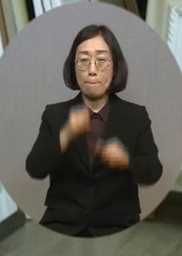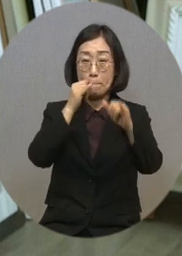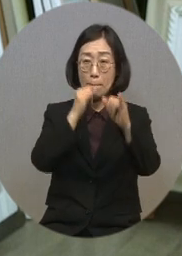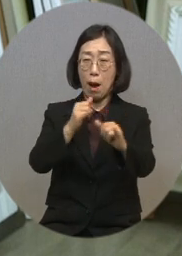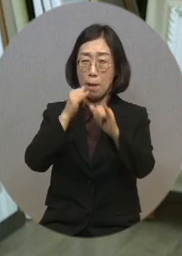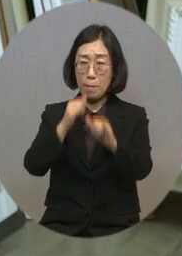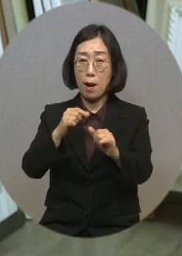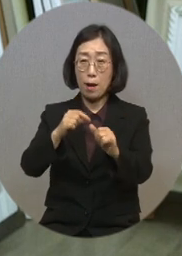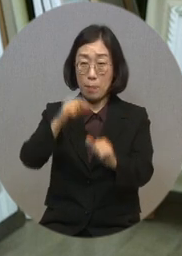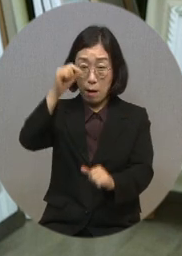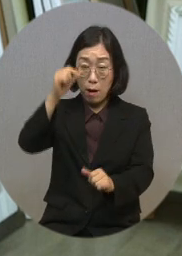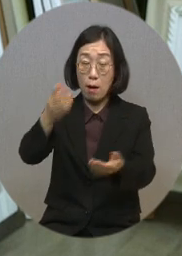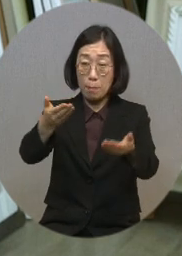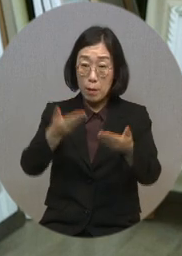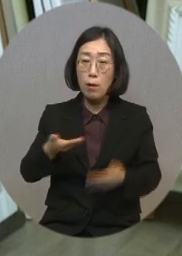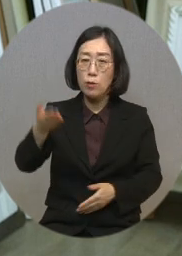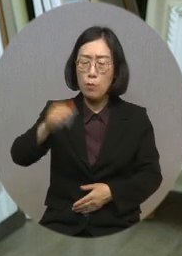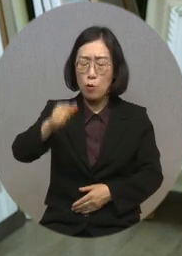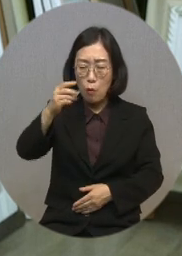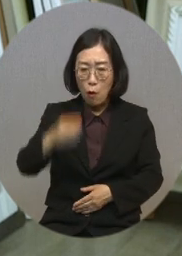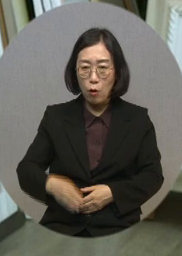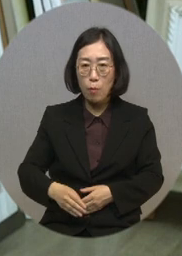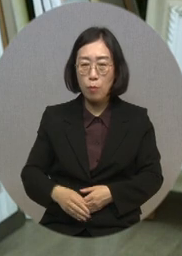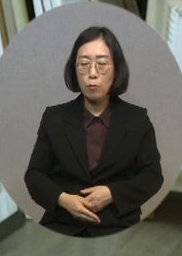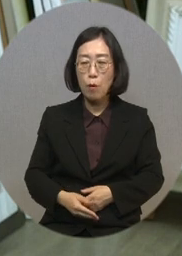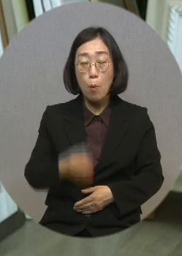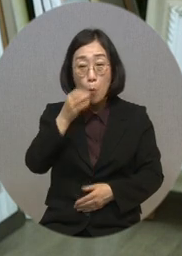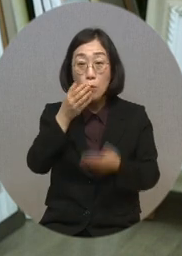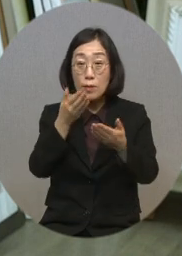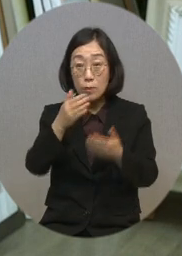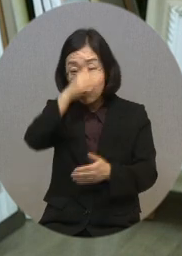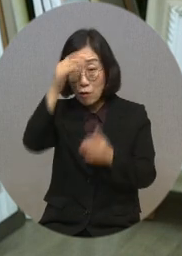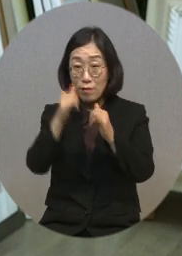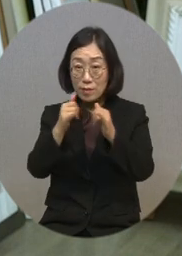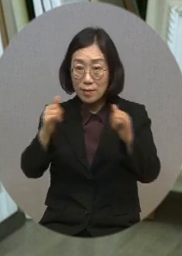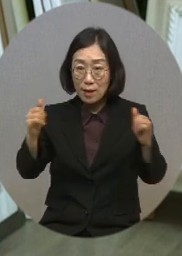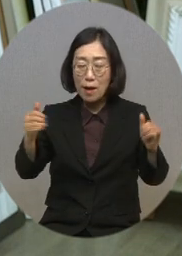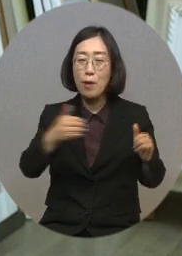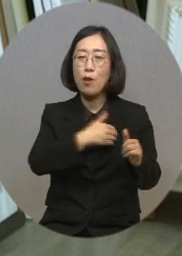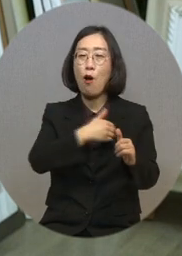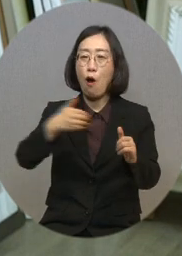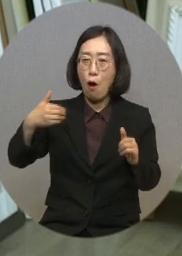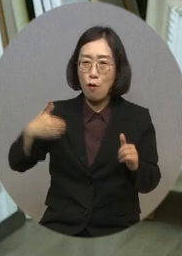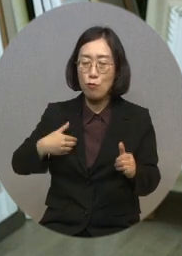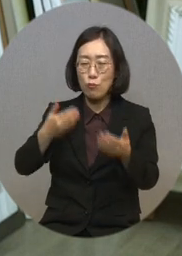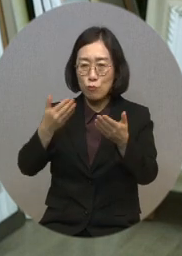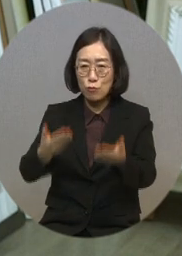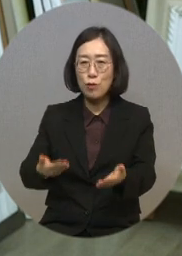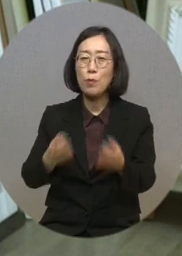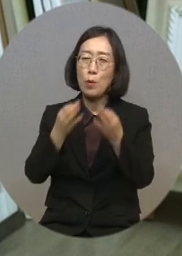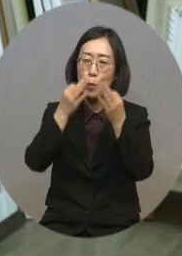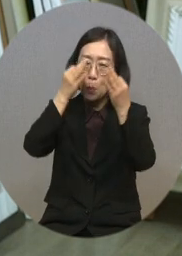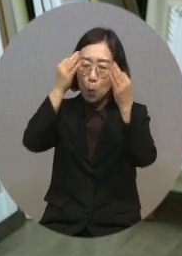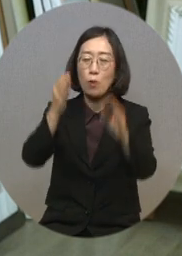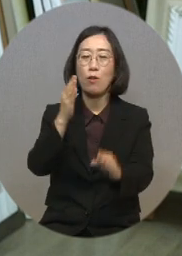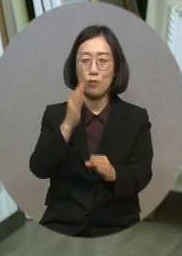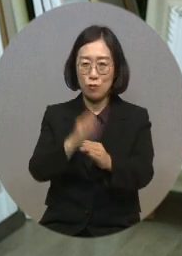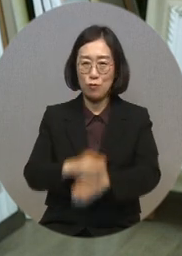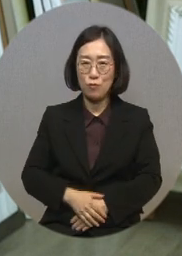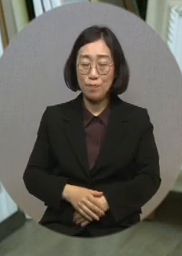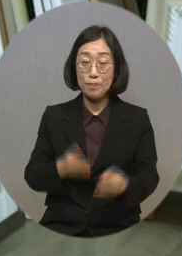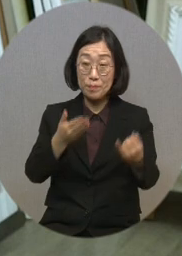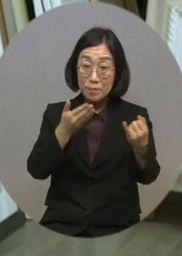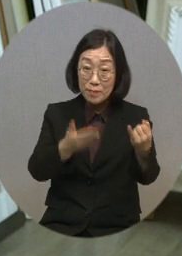하면서도 관람객들에게 소소한 여유와 휴식의 시간을 선사하기 위해 노력하고 있습니다.